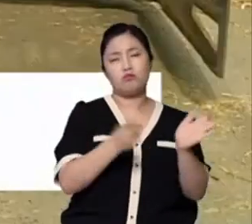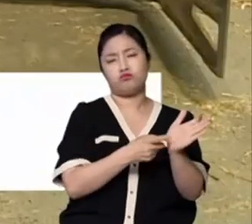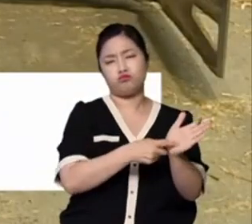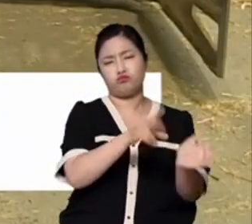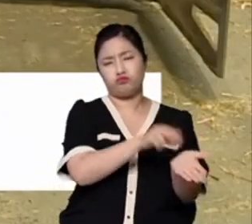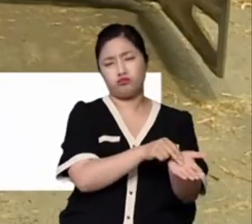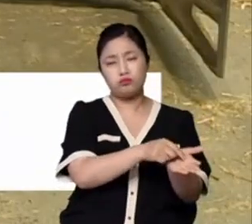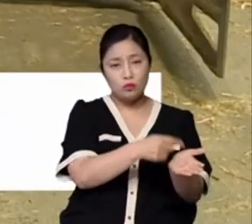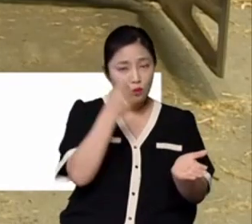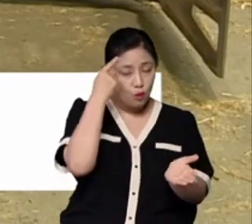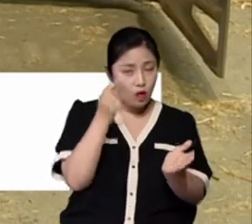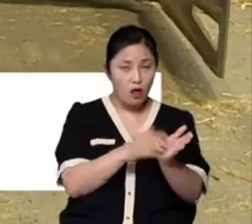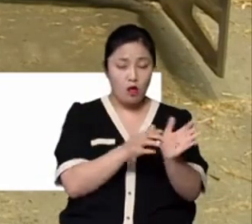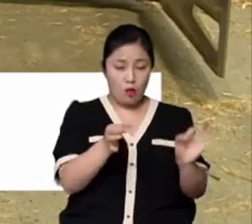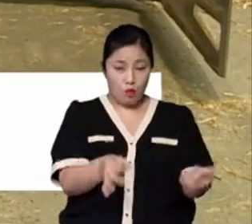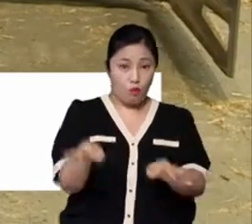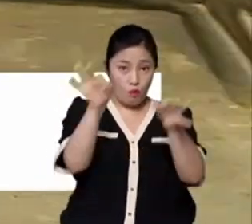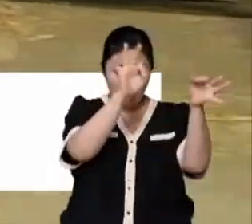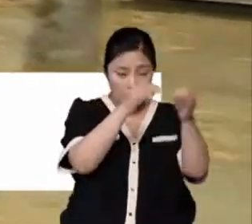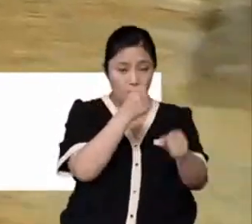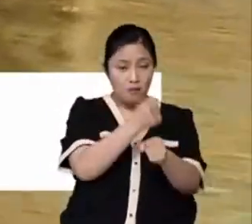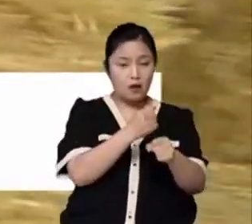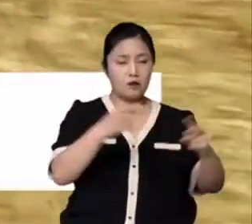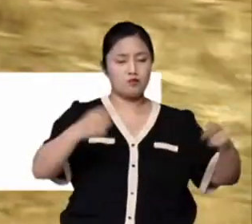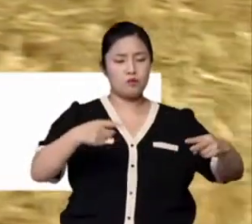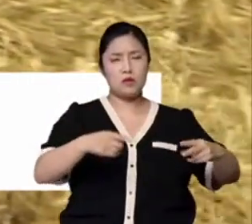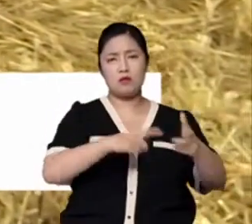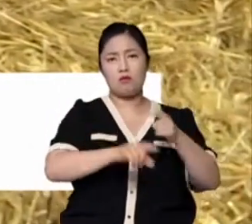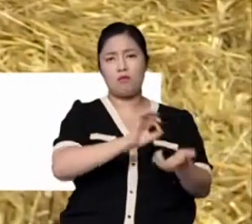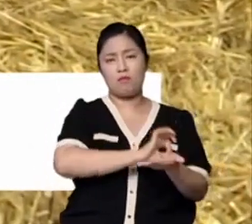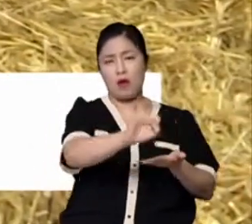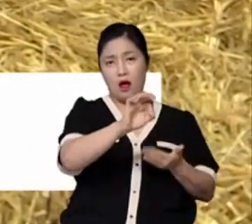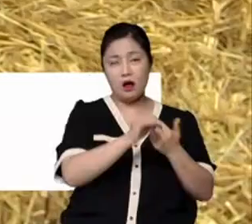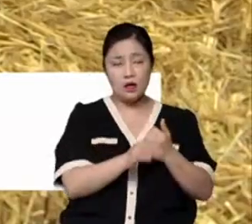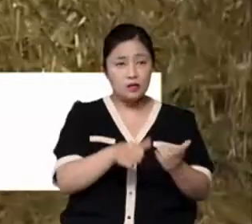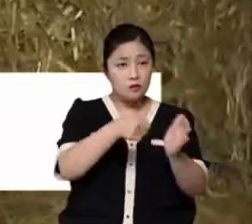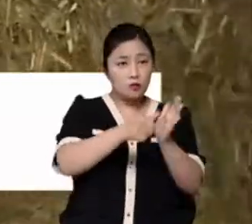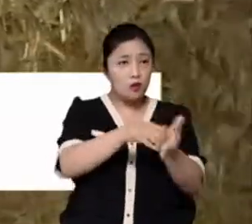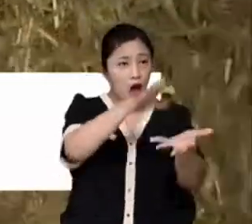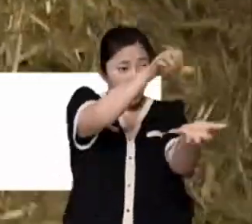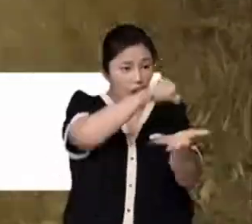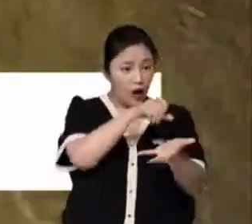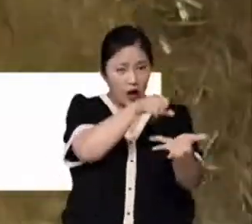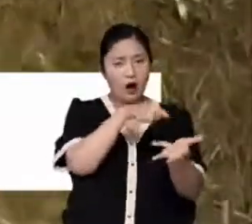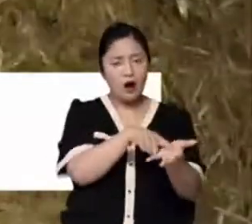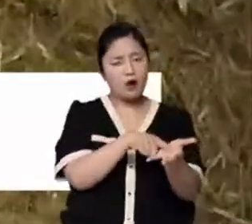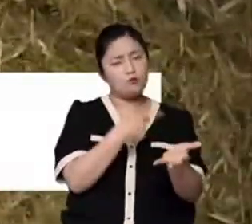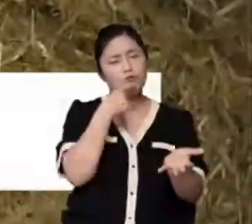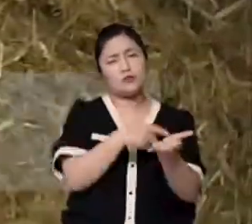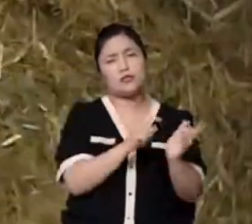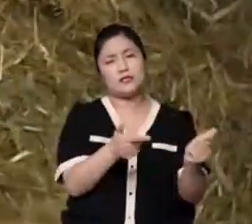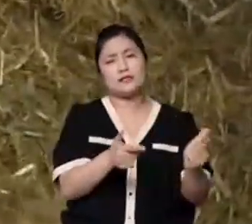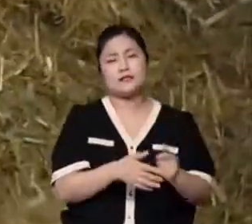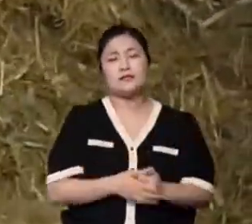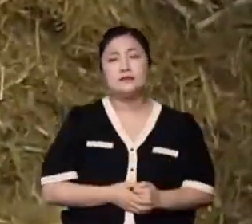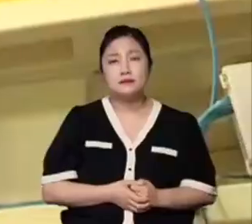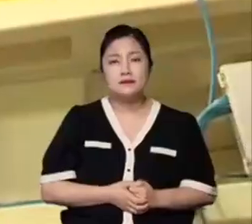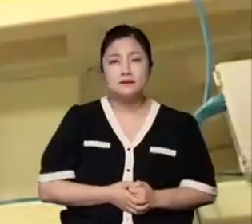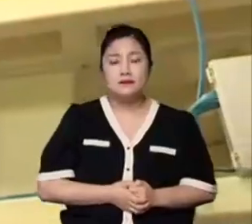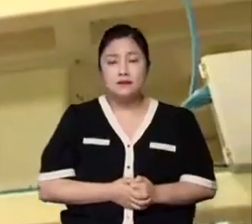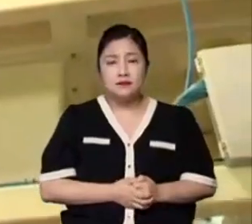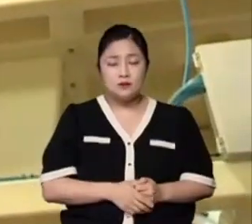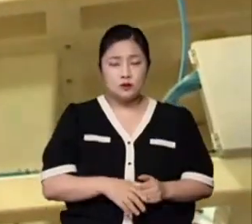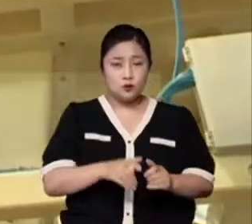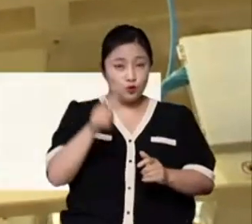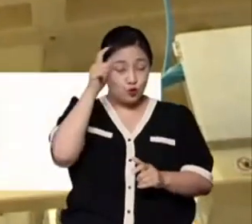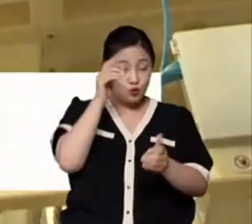비상입니다. 곡물값 상승에 생산비가 두 배 이상 늘었고 재료를 수급하는 일도 보통 일이 아닙니다.